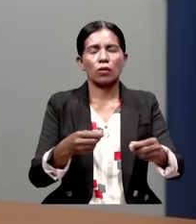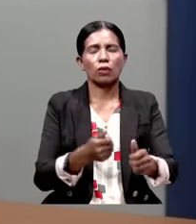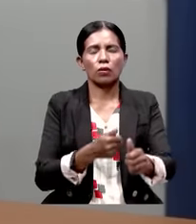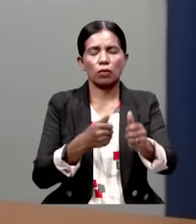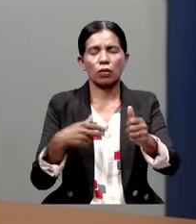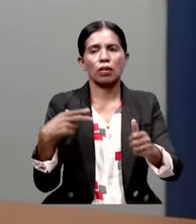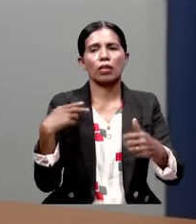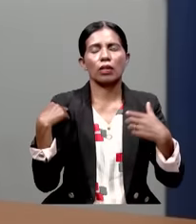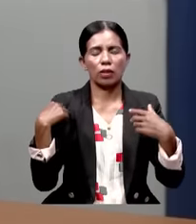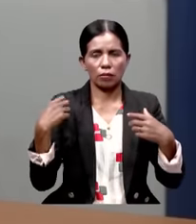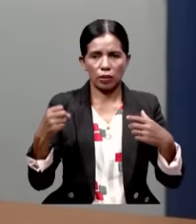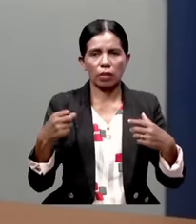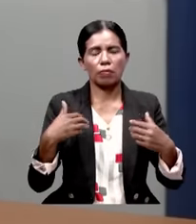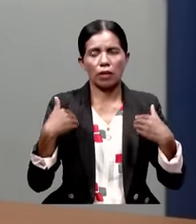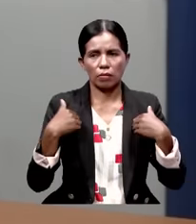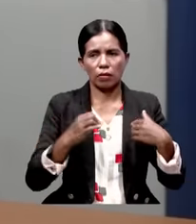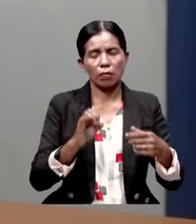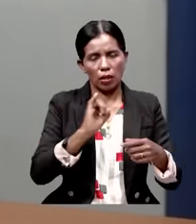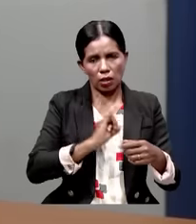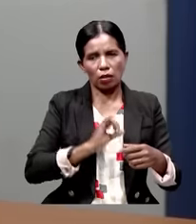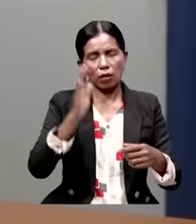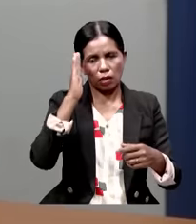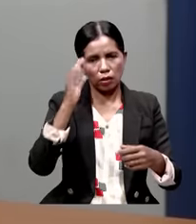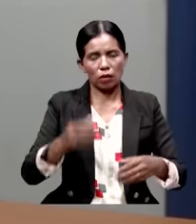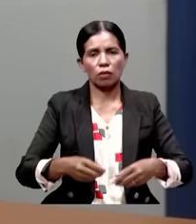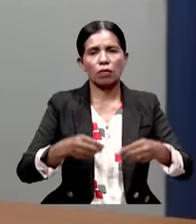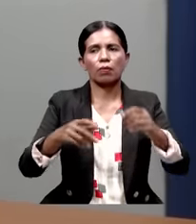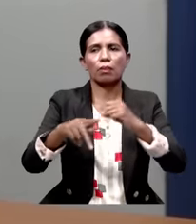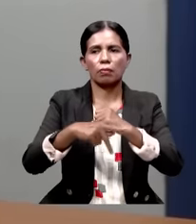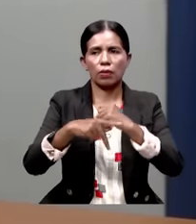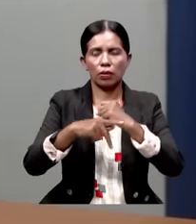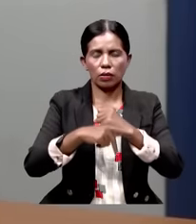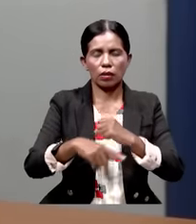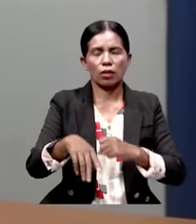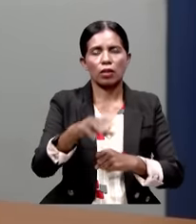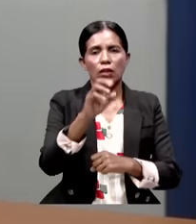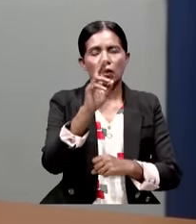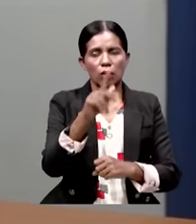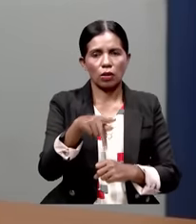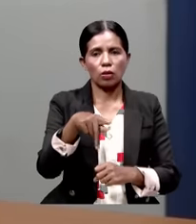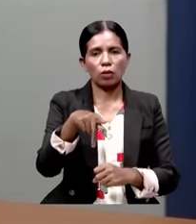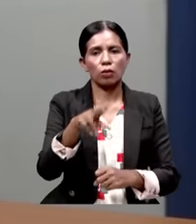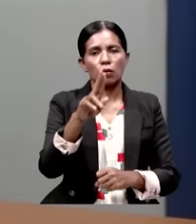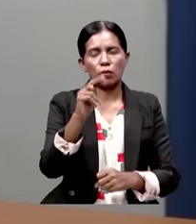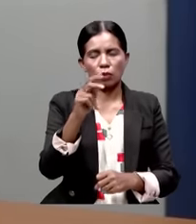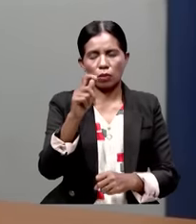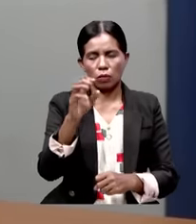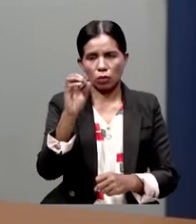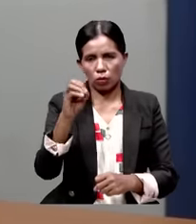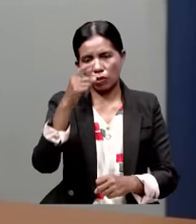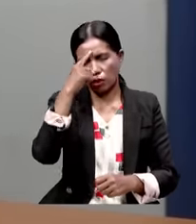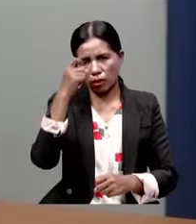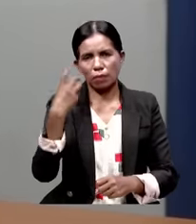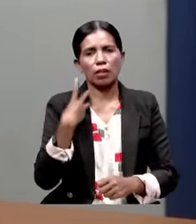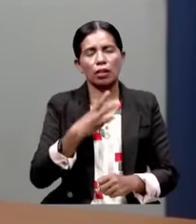beia ira nem kawaten. Foba partido kumane kabura zunda nasional timuruan tamba ita tena